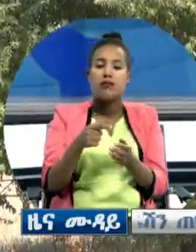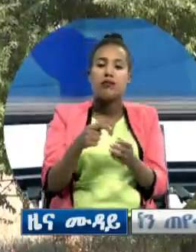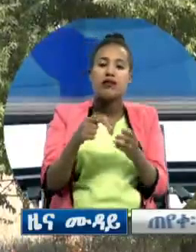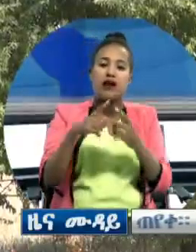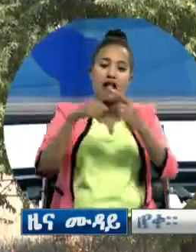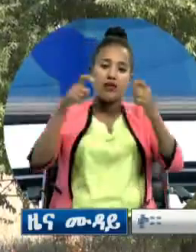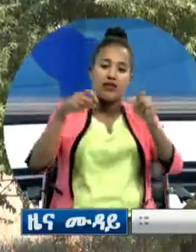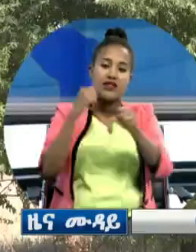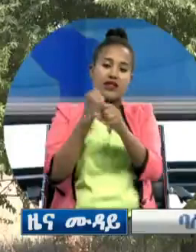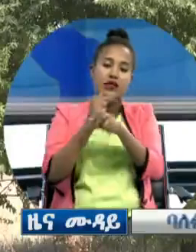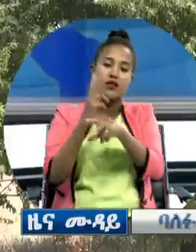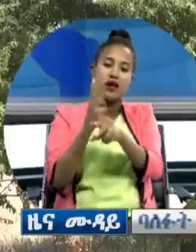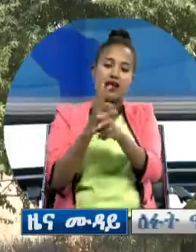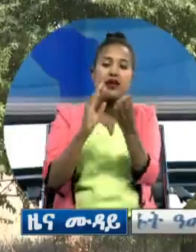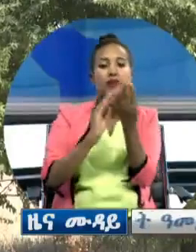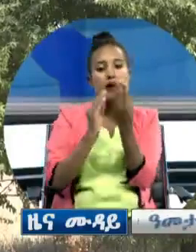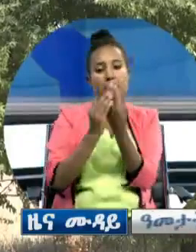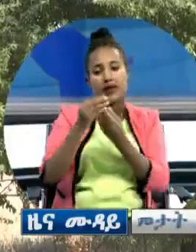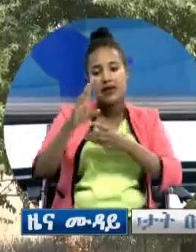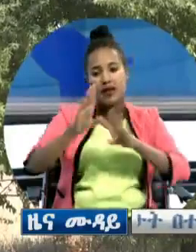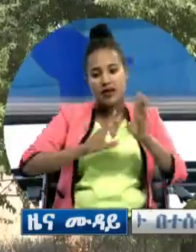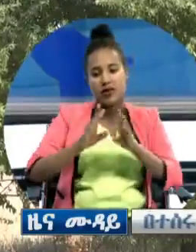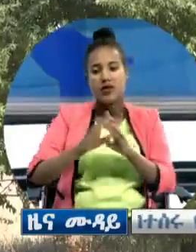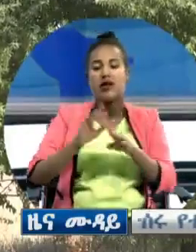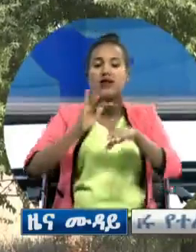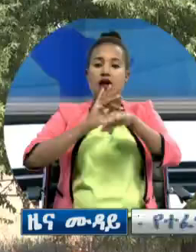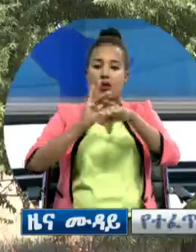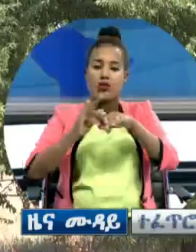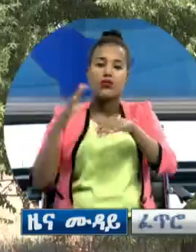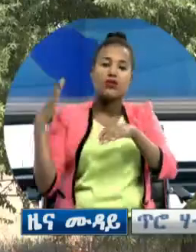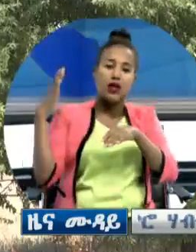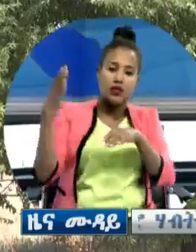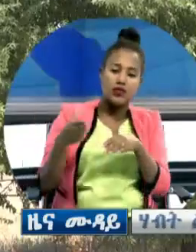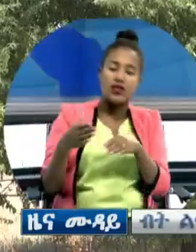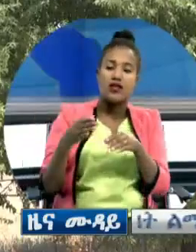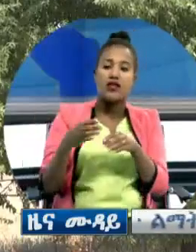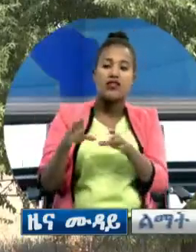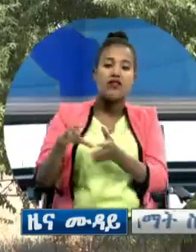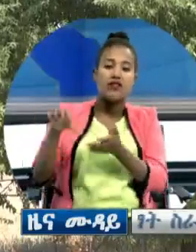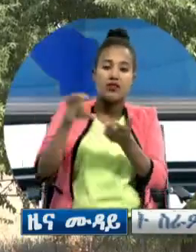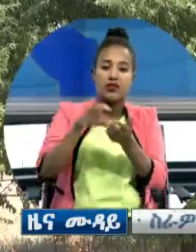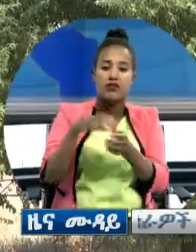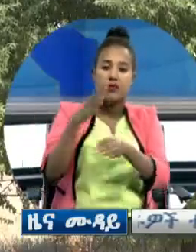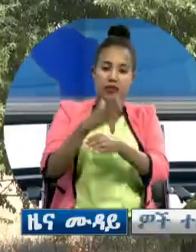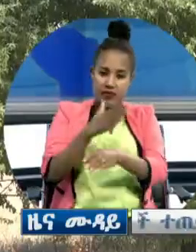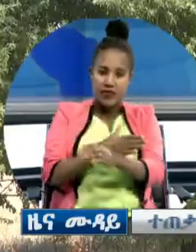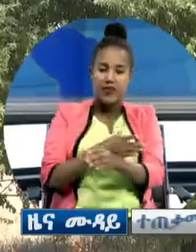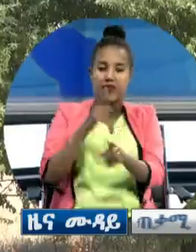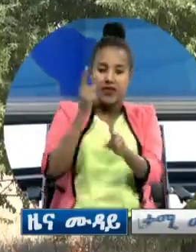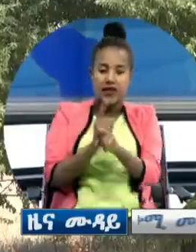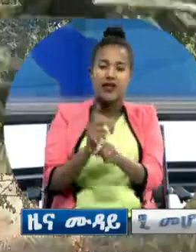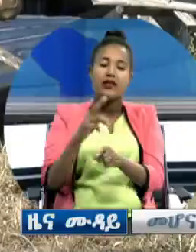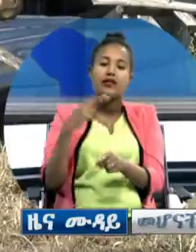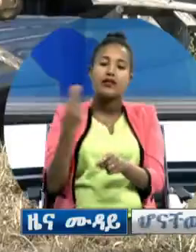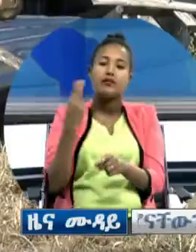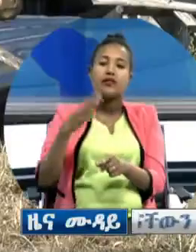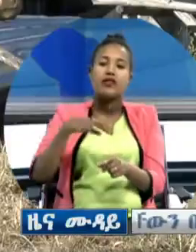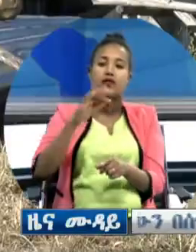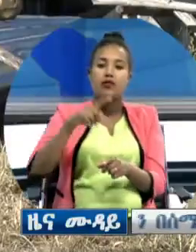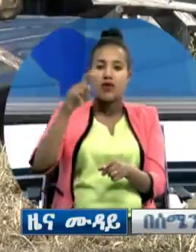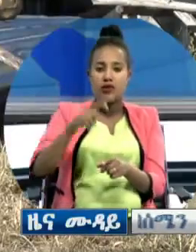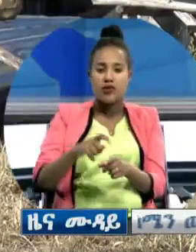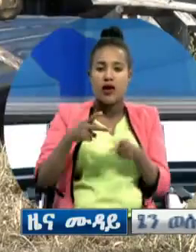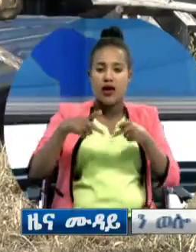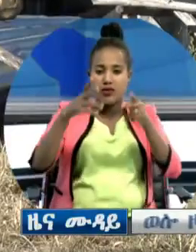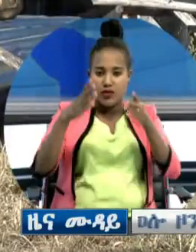ተሰርተው ጥበቃና እንክብካቤ የተደረገላቸው የተራቆቱ ተራሮችና ተፋሰሶች መልሰው በማገገማቸው ተገቢውን ጥቅም እያስገኙ መሆናቸውንም